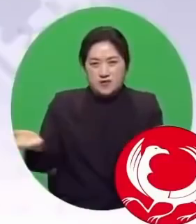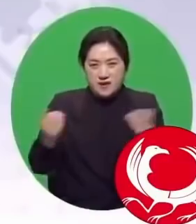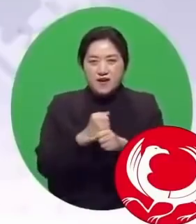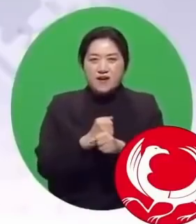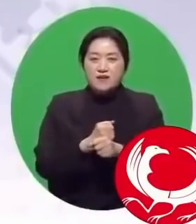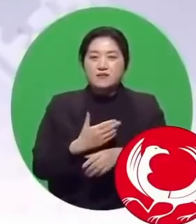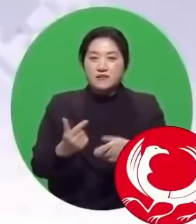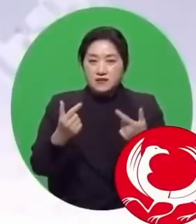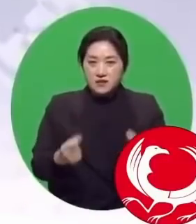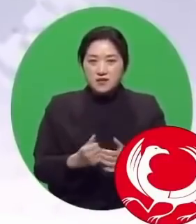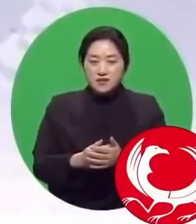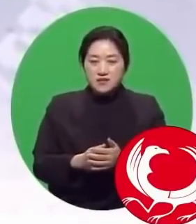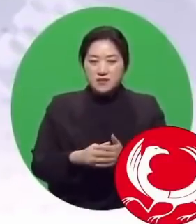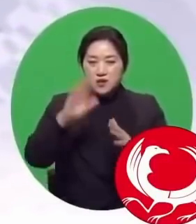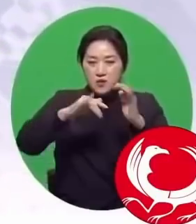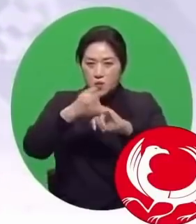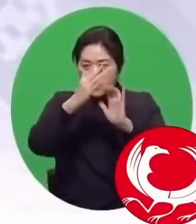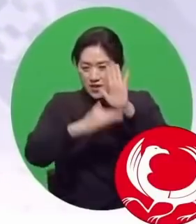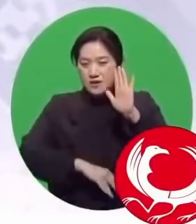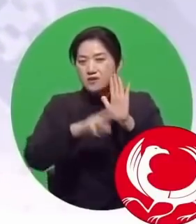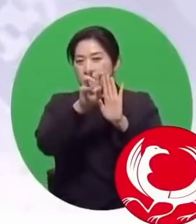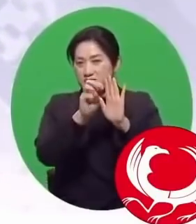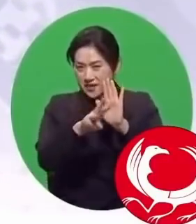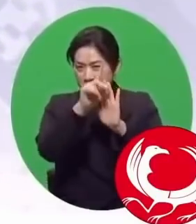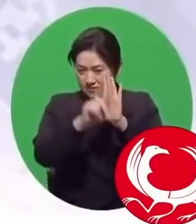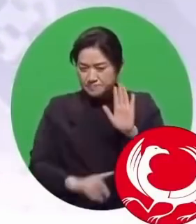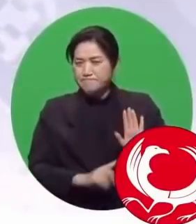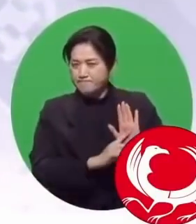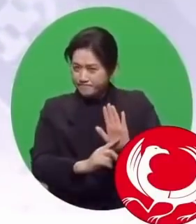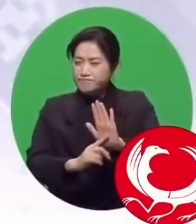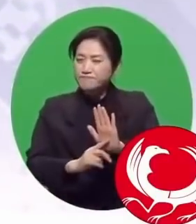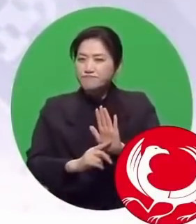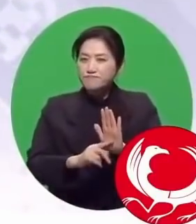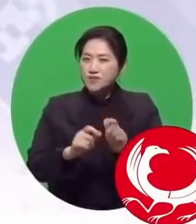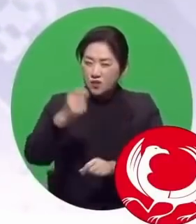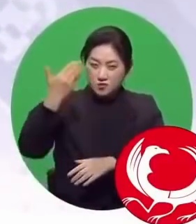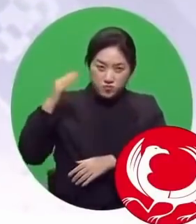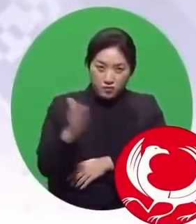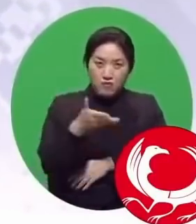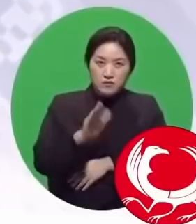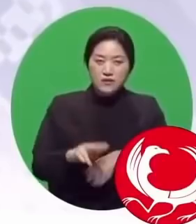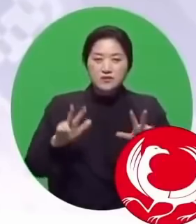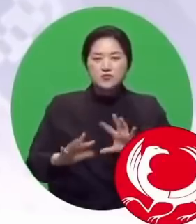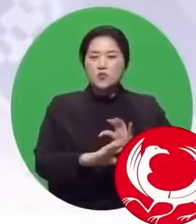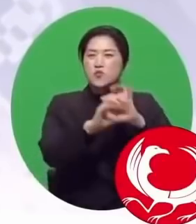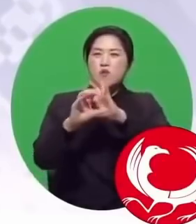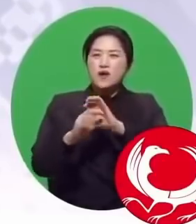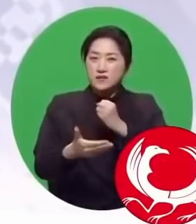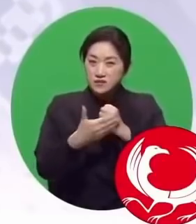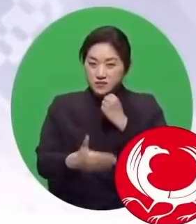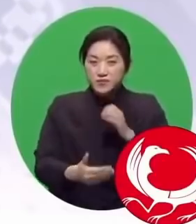제가 이렇게 33가지 공약을 쭉 냈습니다. 그런데 지금 코로나로